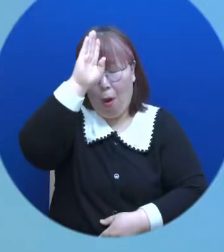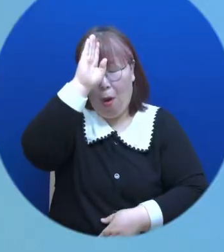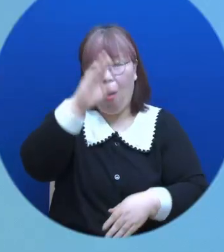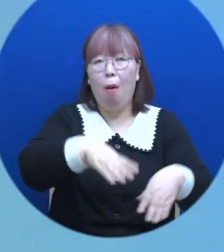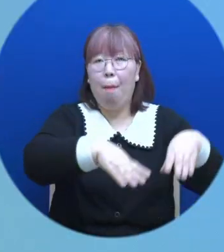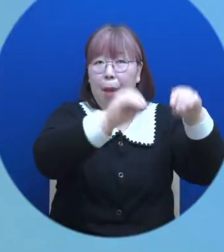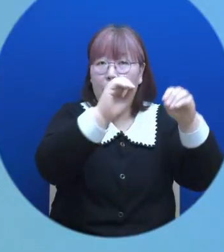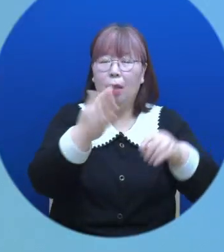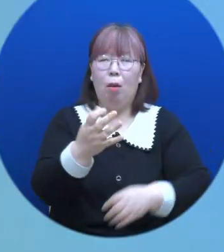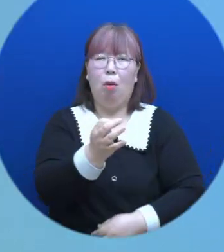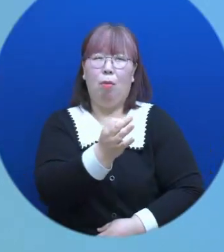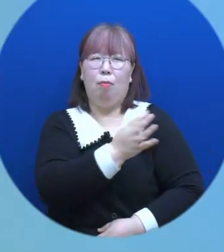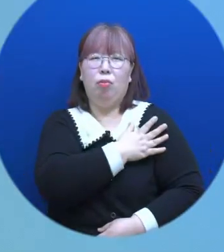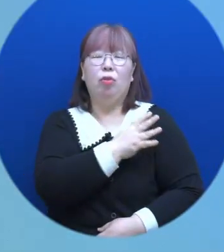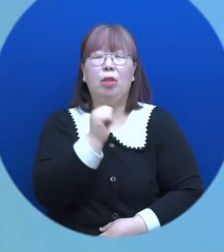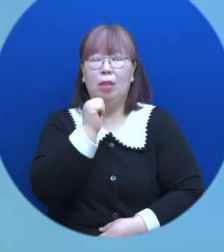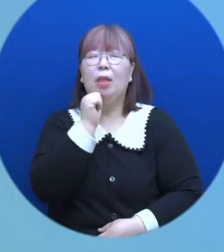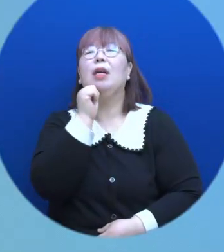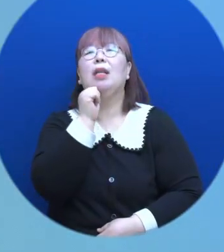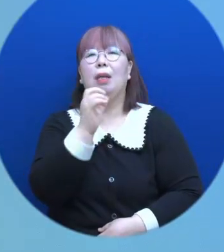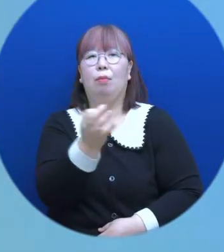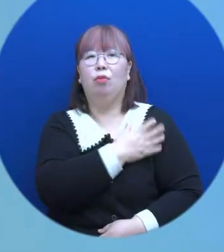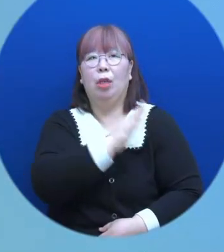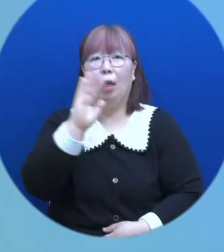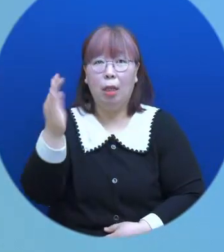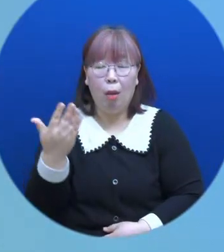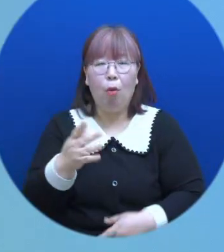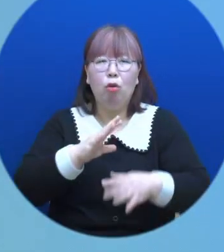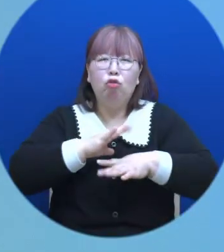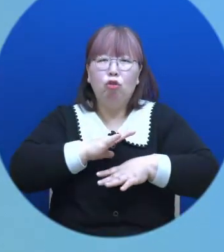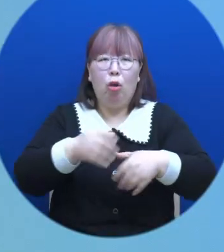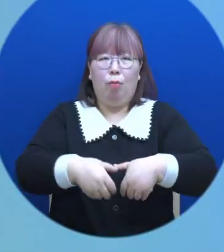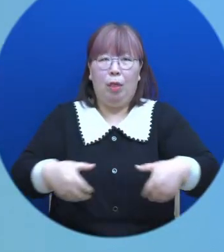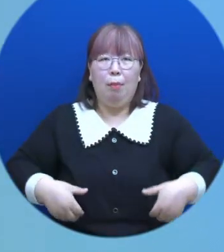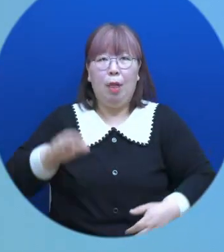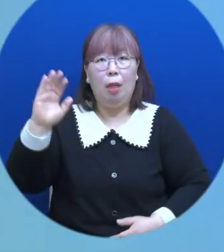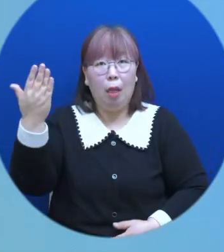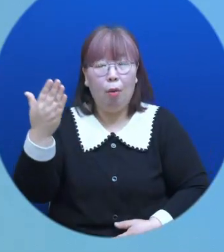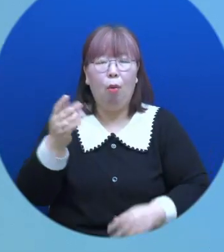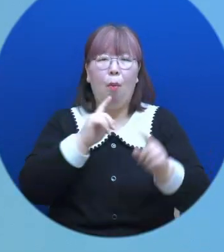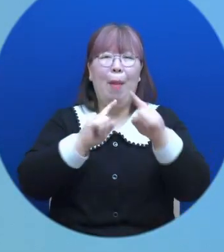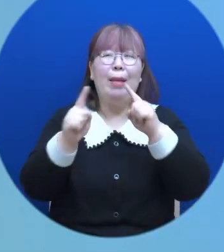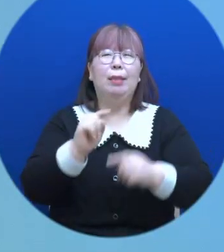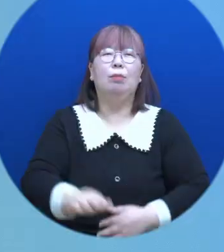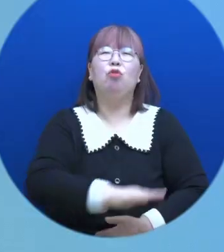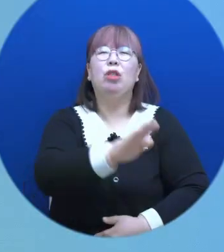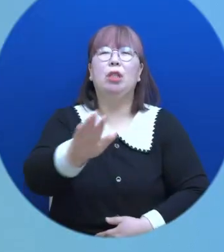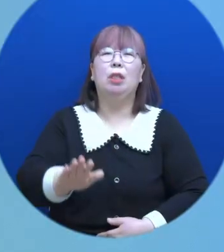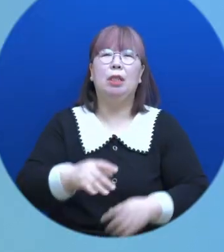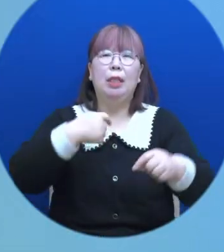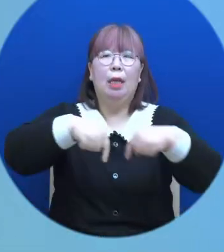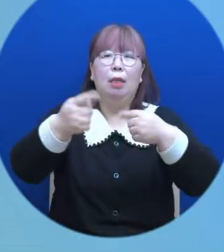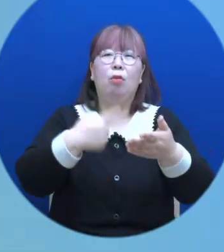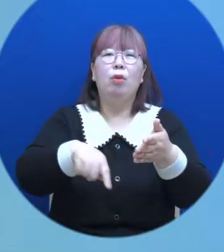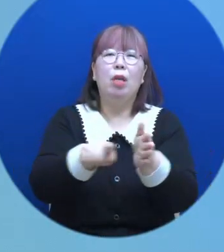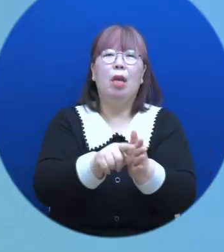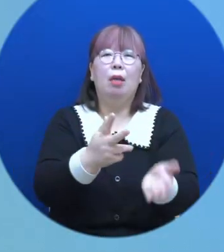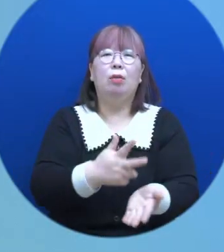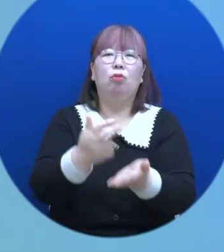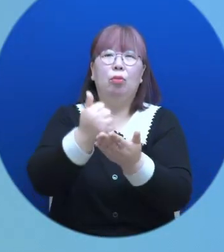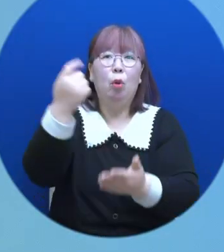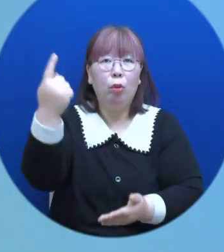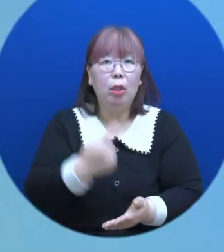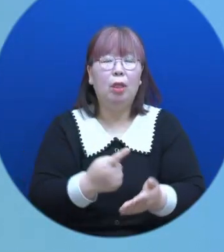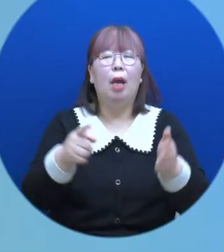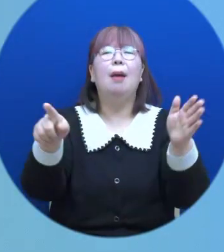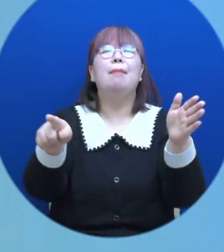부욕해 됩니다. 두려움이 담대케 되어집니다. 말씀으로 우리를 다스리기 위하여 우리 주님이 오셨다. 이